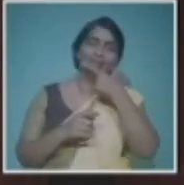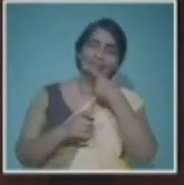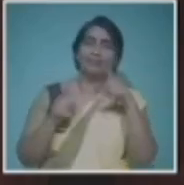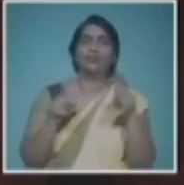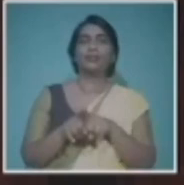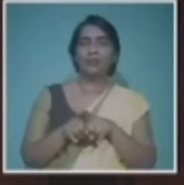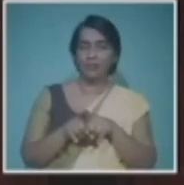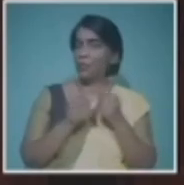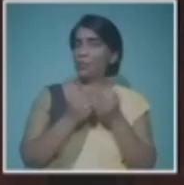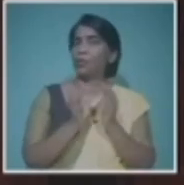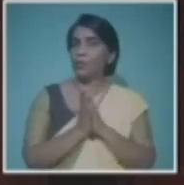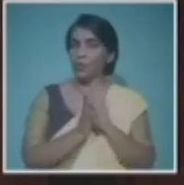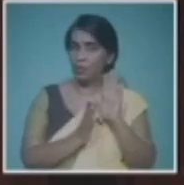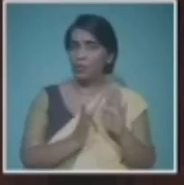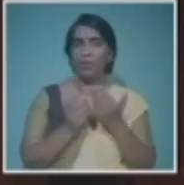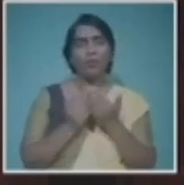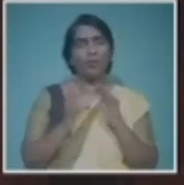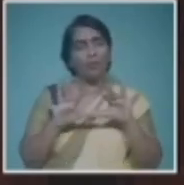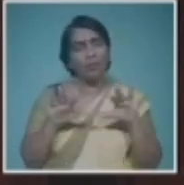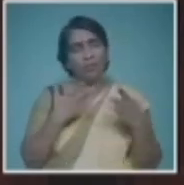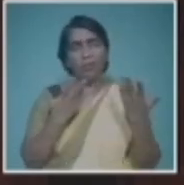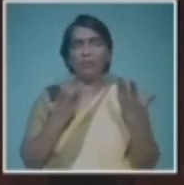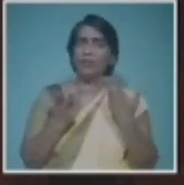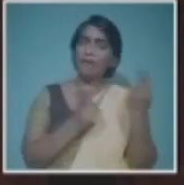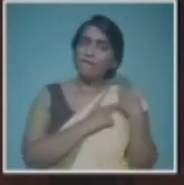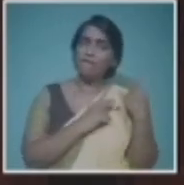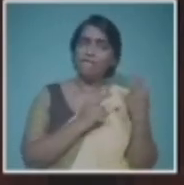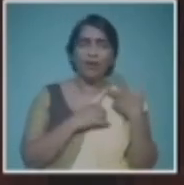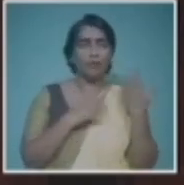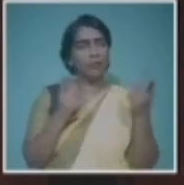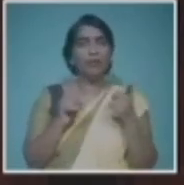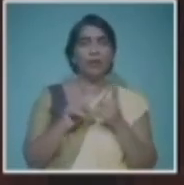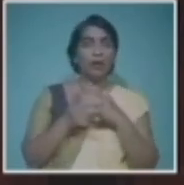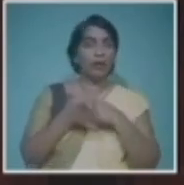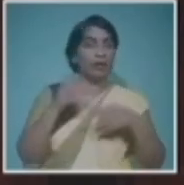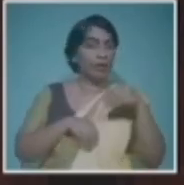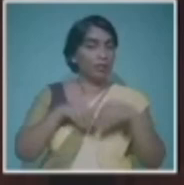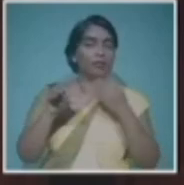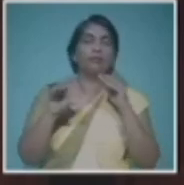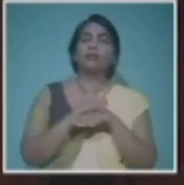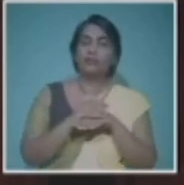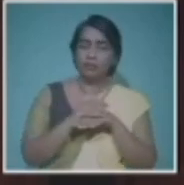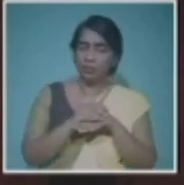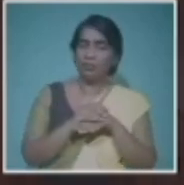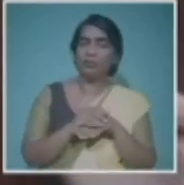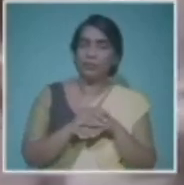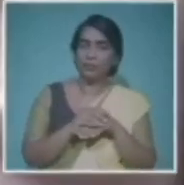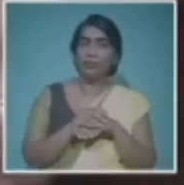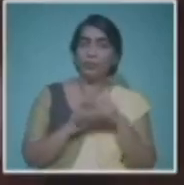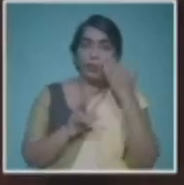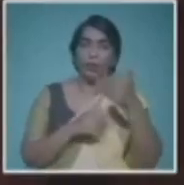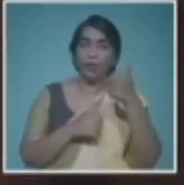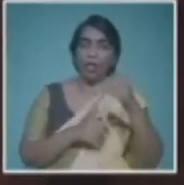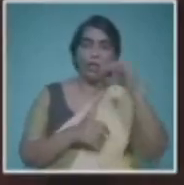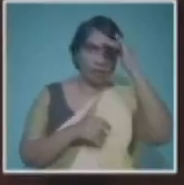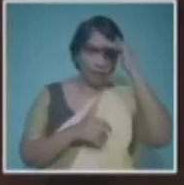මුහුණෙන් ඔහු Taman මොන තරවතරේ මේ වක්‍රියම් දරුවා වුණත් ඒ දේශපාලනයේ නිරත වෙච්ච මගේ ආදර්ශමත්